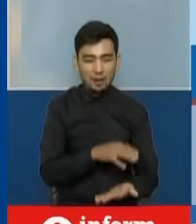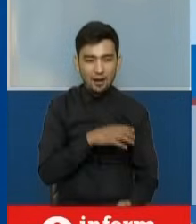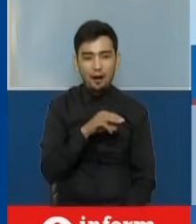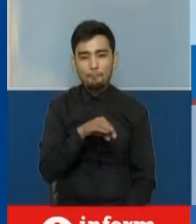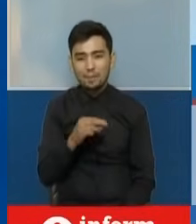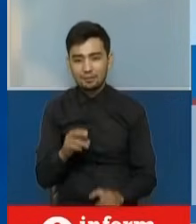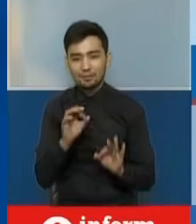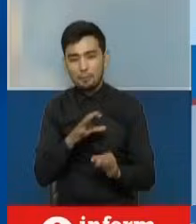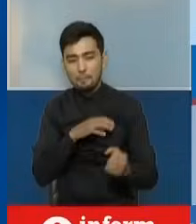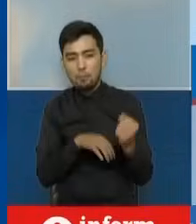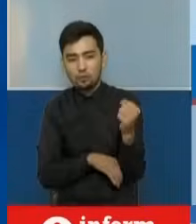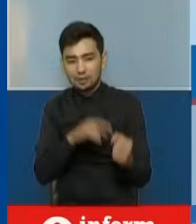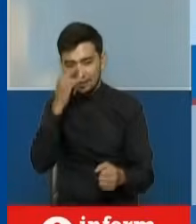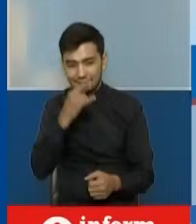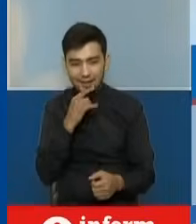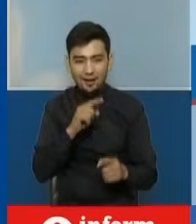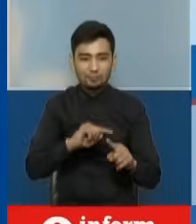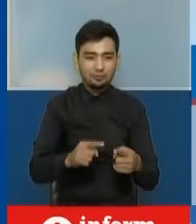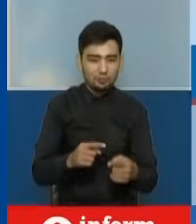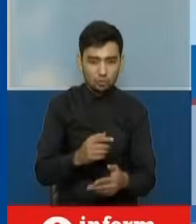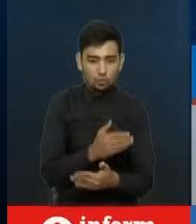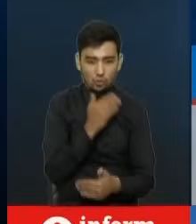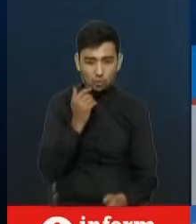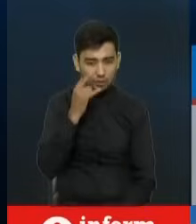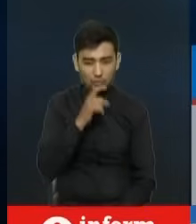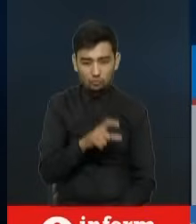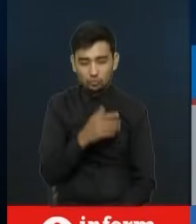ответили, что казахстанцев среди задержанных не было.